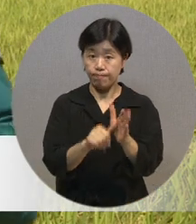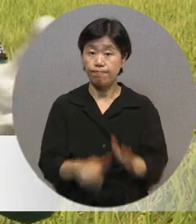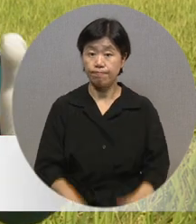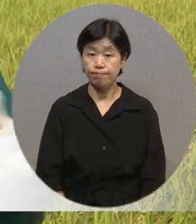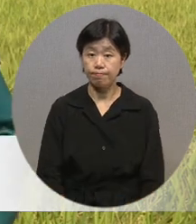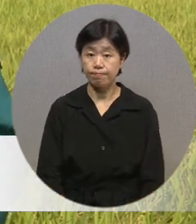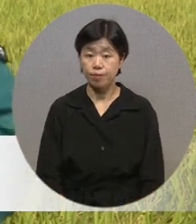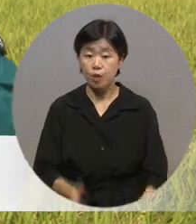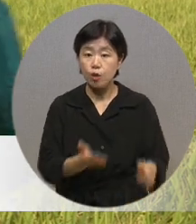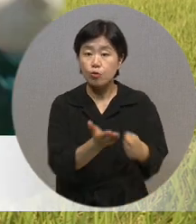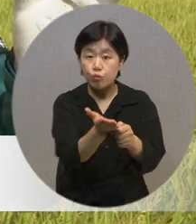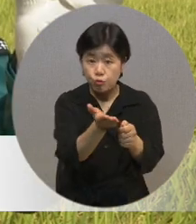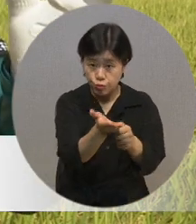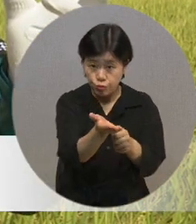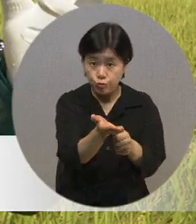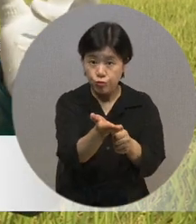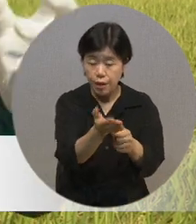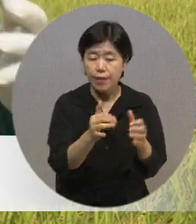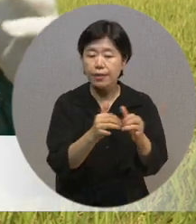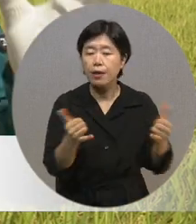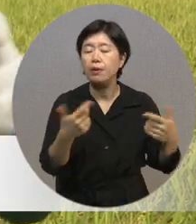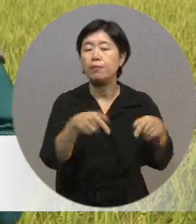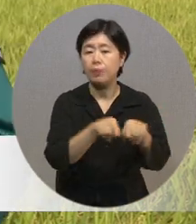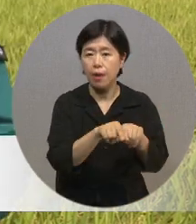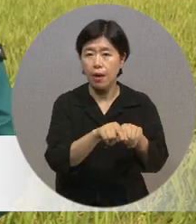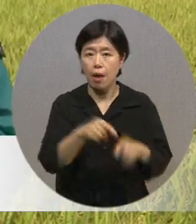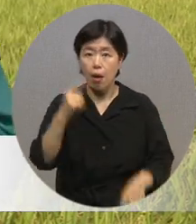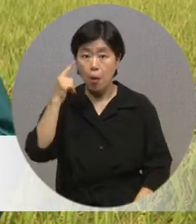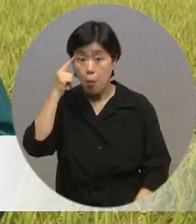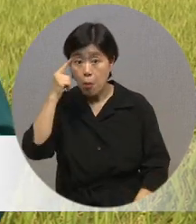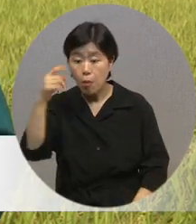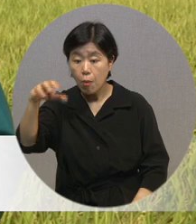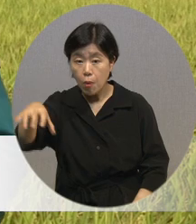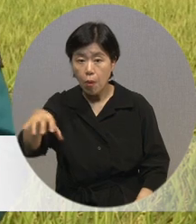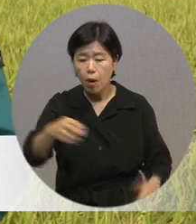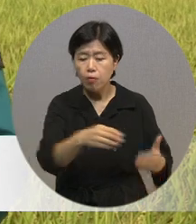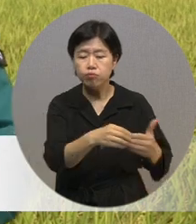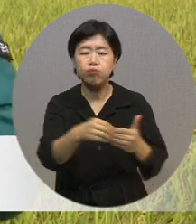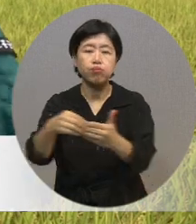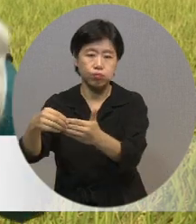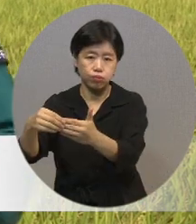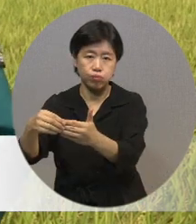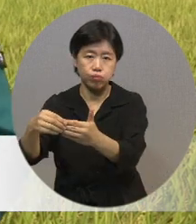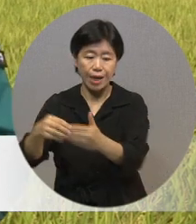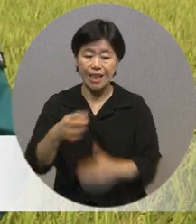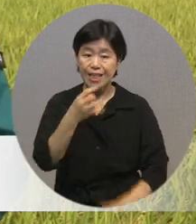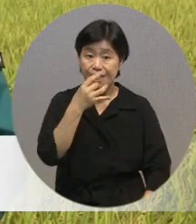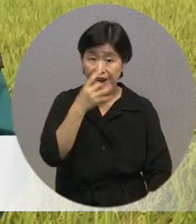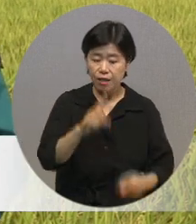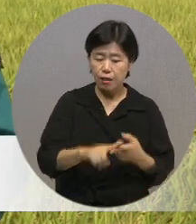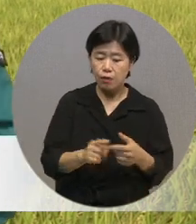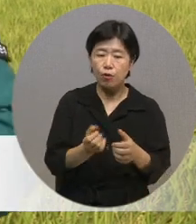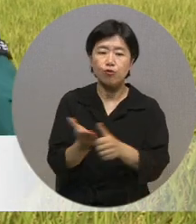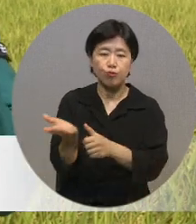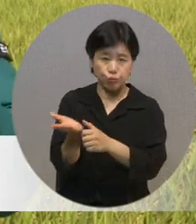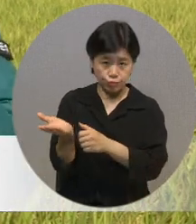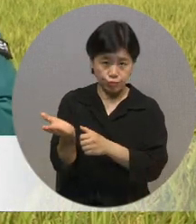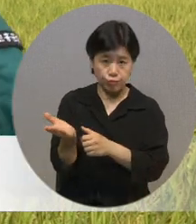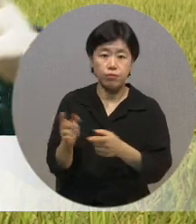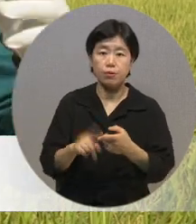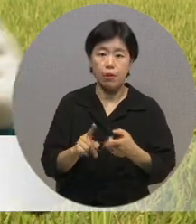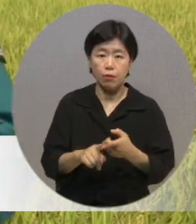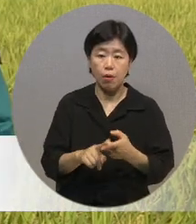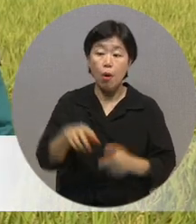우리 수출개척단 이끌고 몽골 가서 우리 쌀 수출까지를 포함한 그런 농산물 수출에 대한